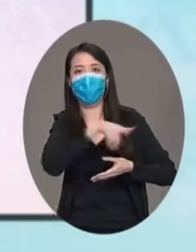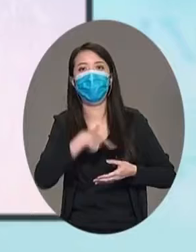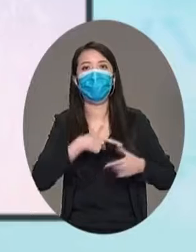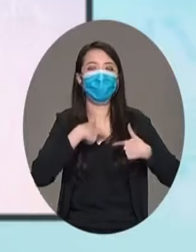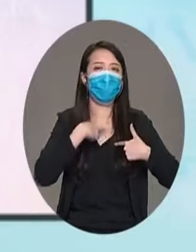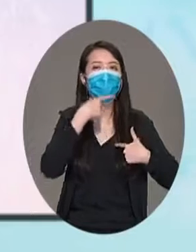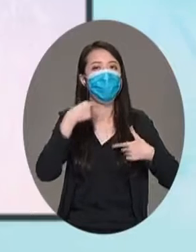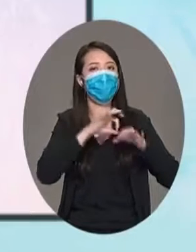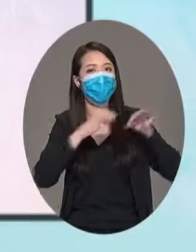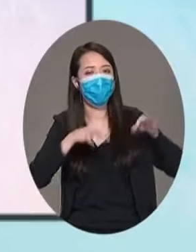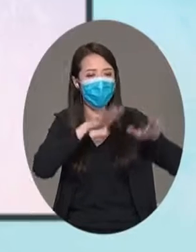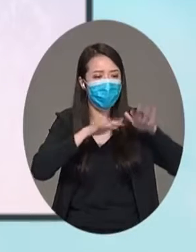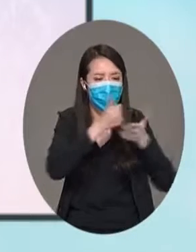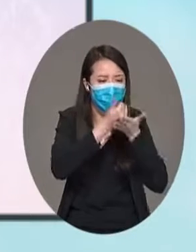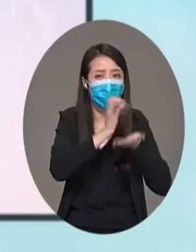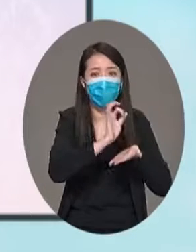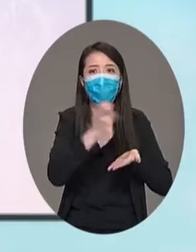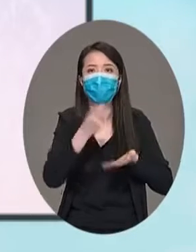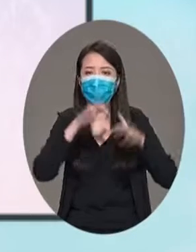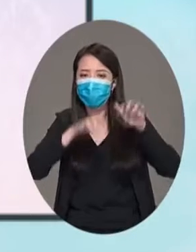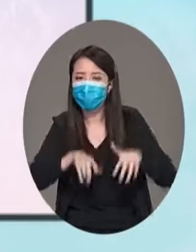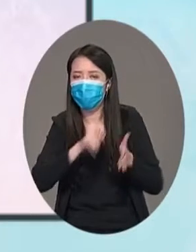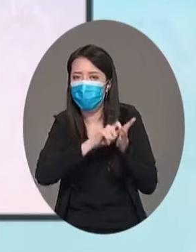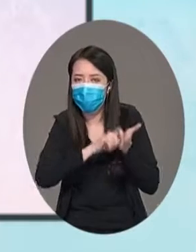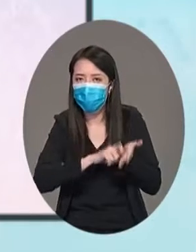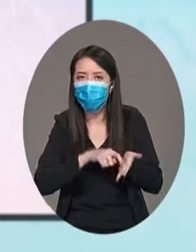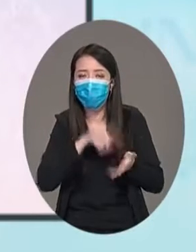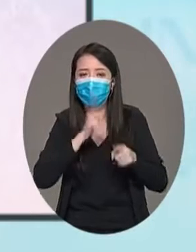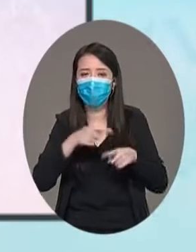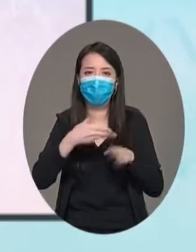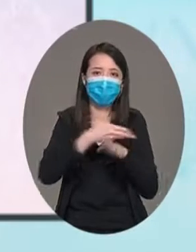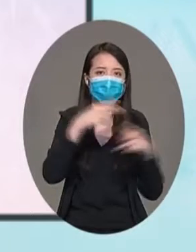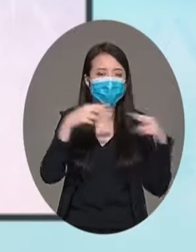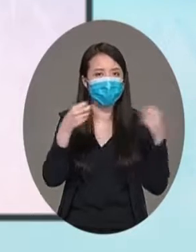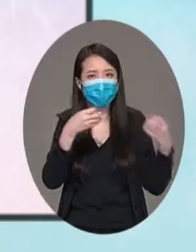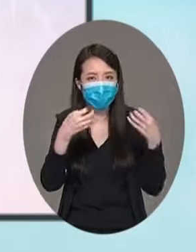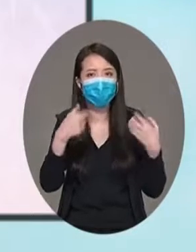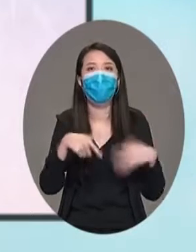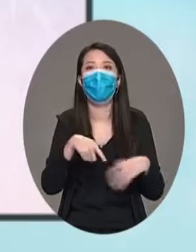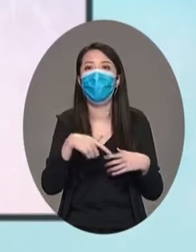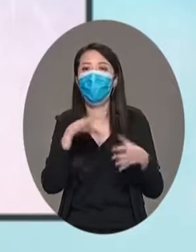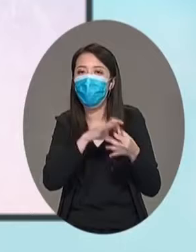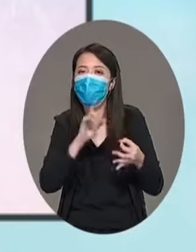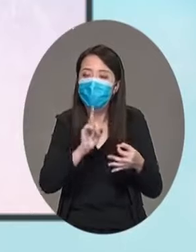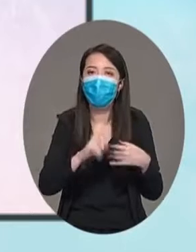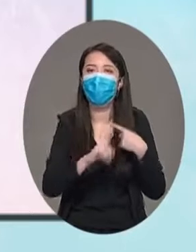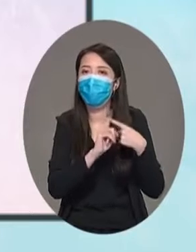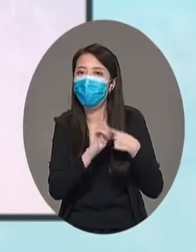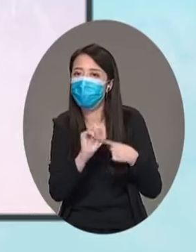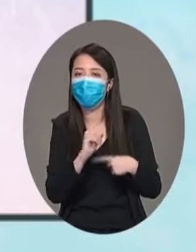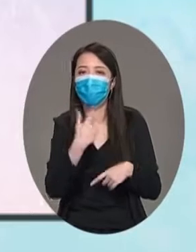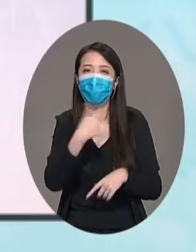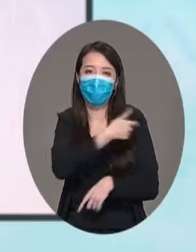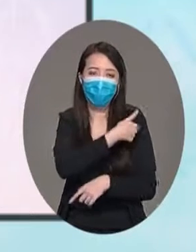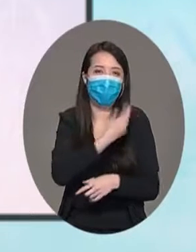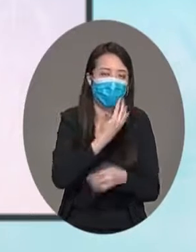血管状况，也都没有任何书面记录有关手术前会面、手术性质、风险、程序和用药剂